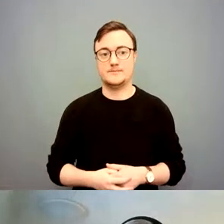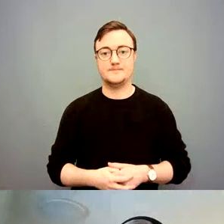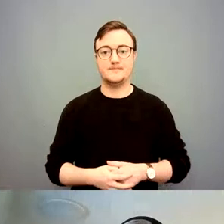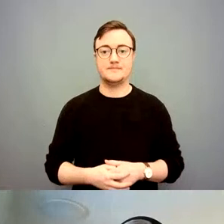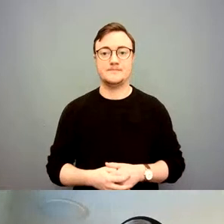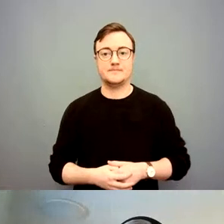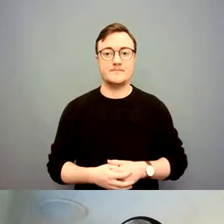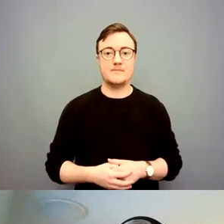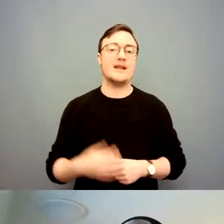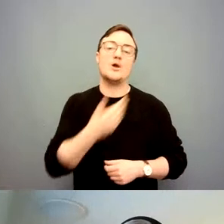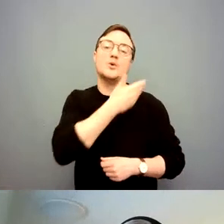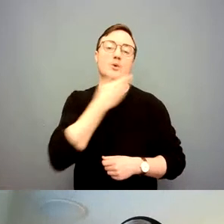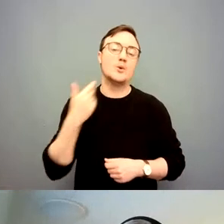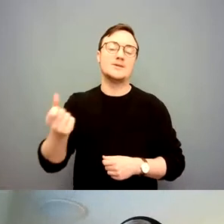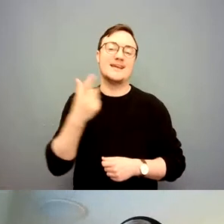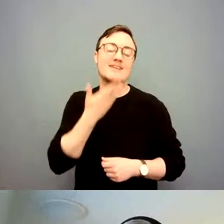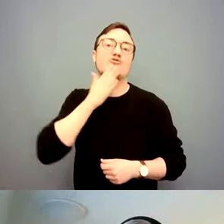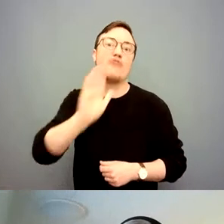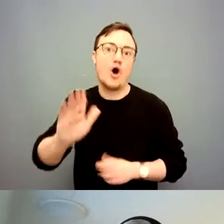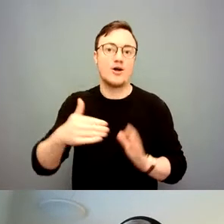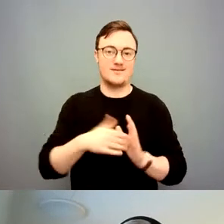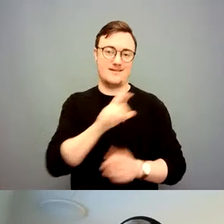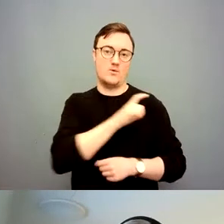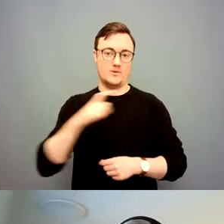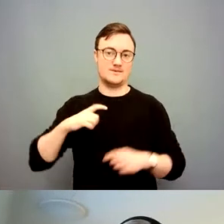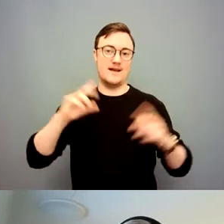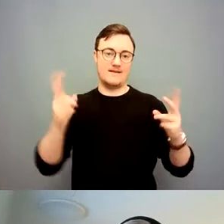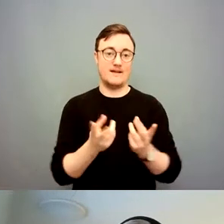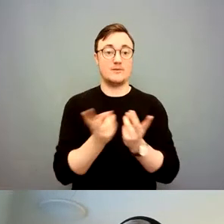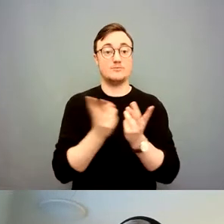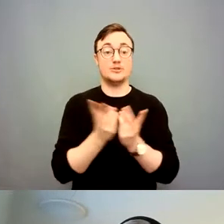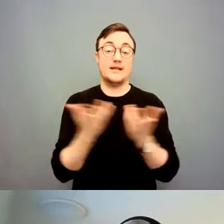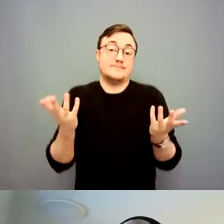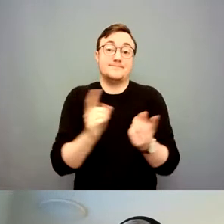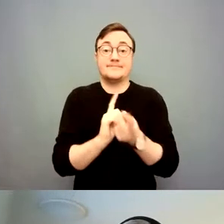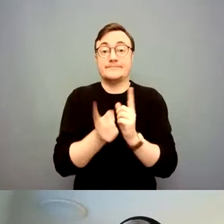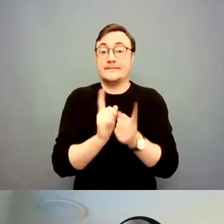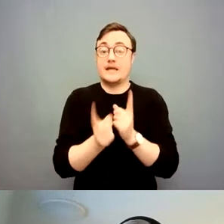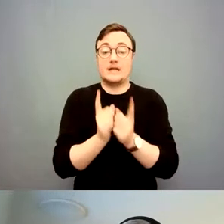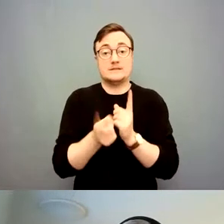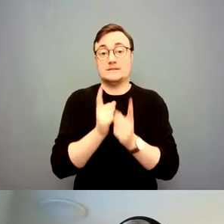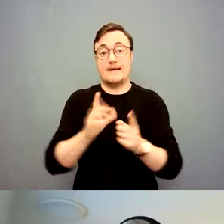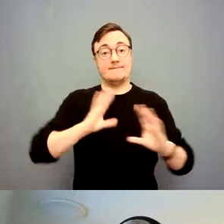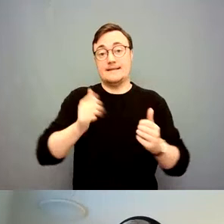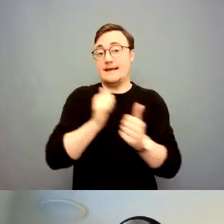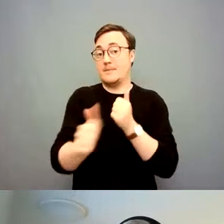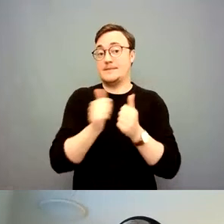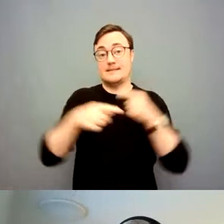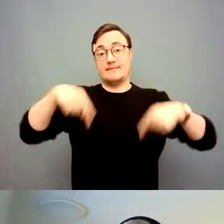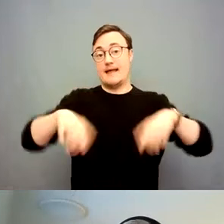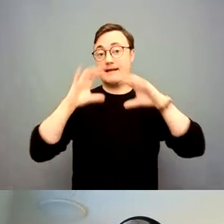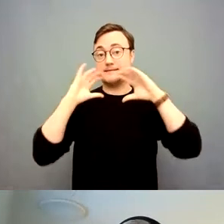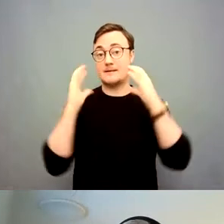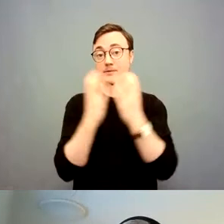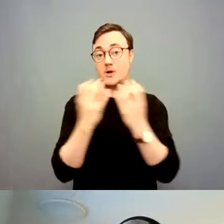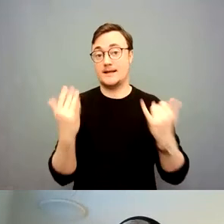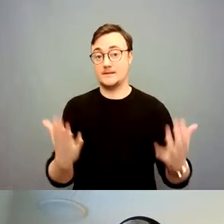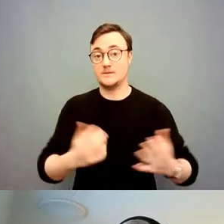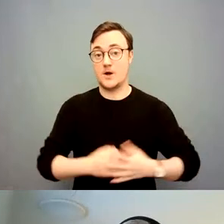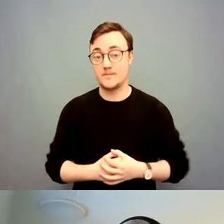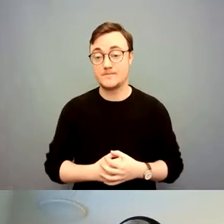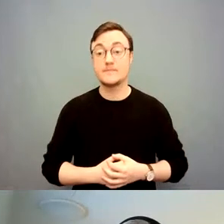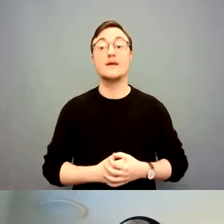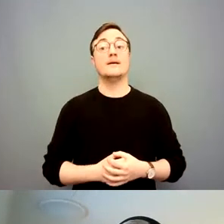svar till oss. Så att då kommer de inte att vara representerade vid det här seminariet. Så, och med det hälsar jag er